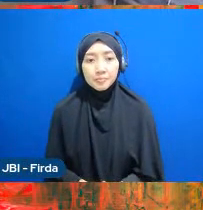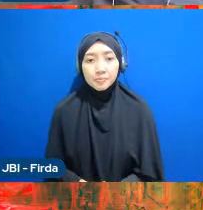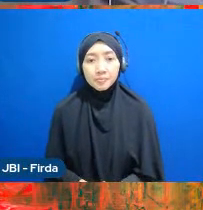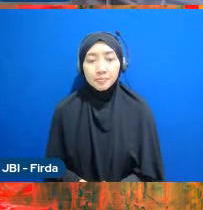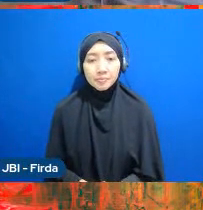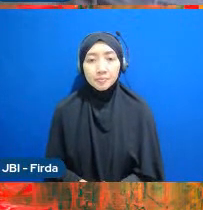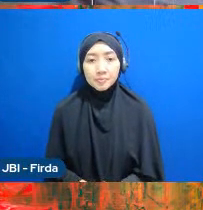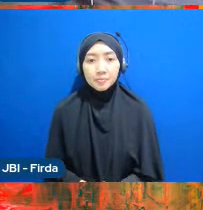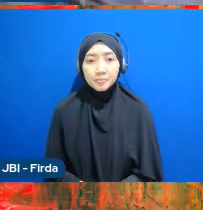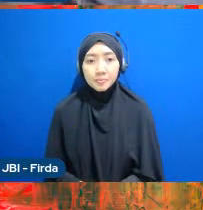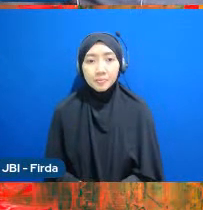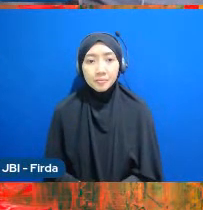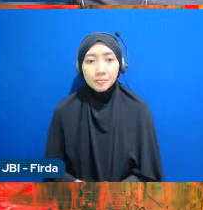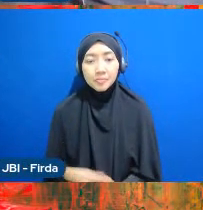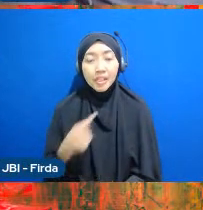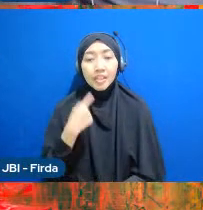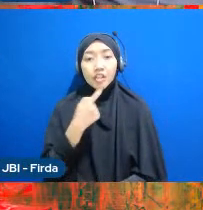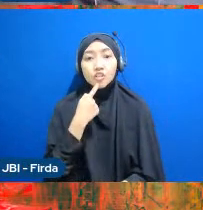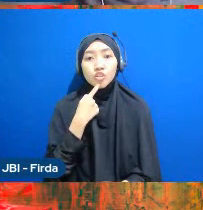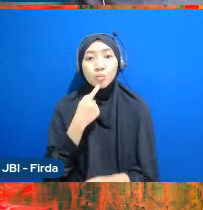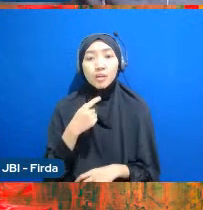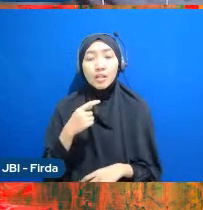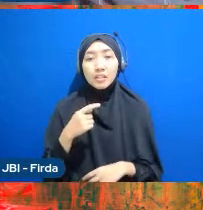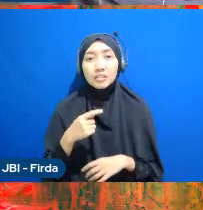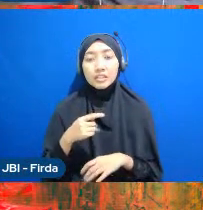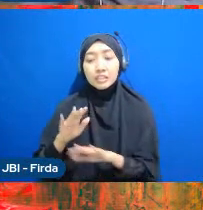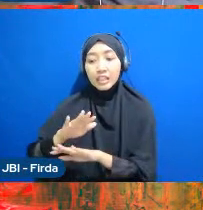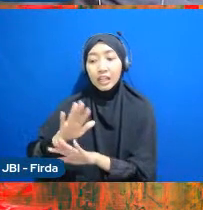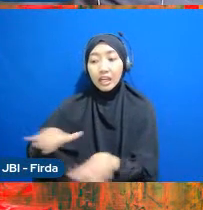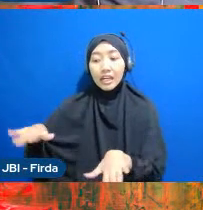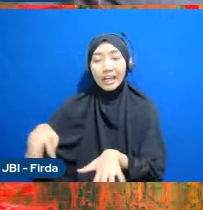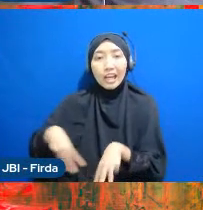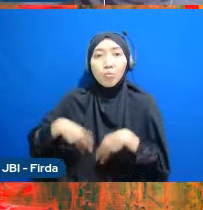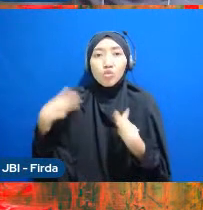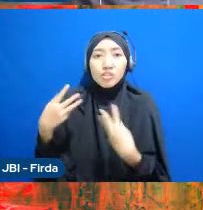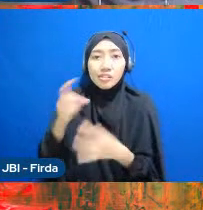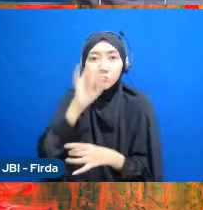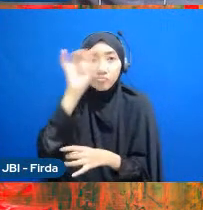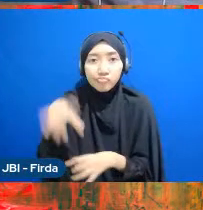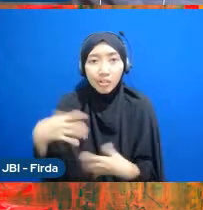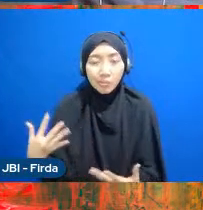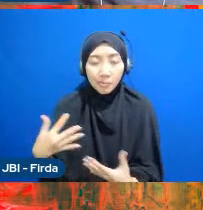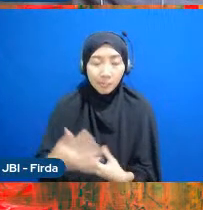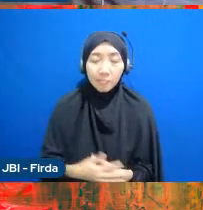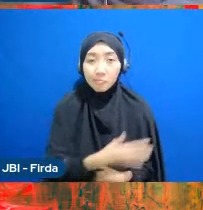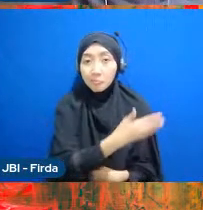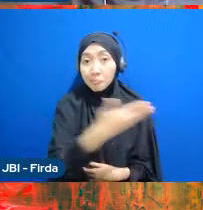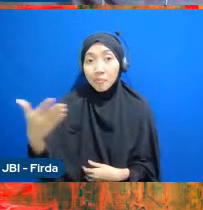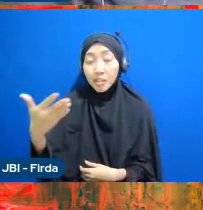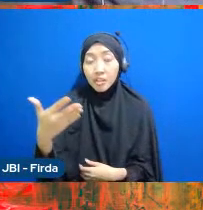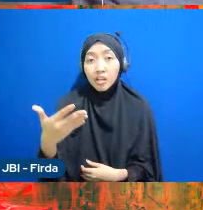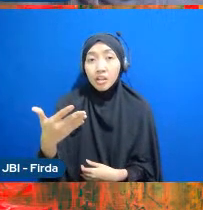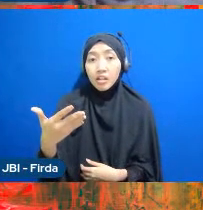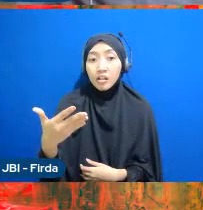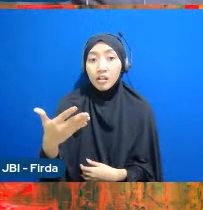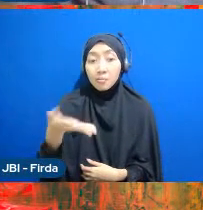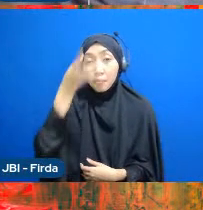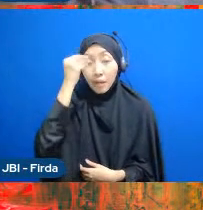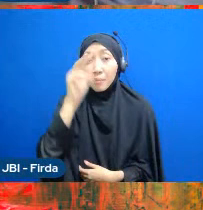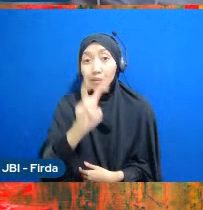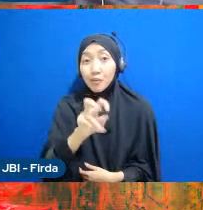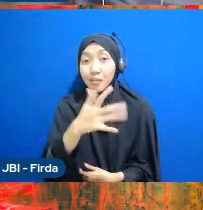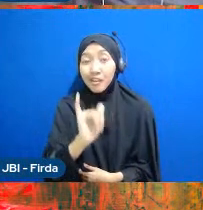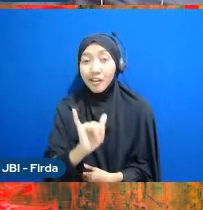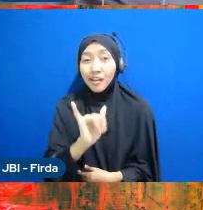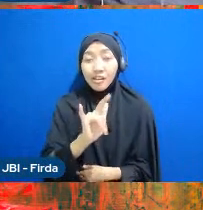Oke. Nah, kita coba mengenal jenis-jenis emosi pada anak. Tentunya sahabat-sahabat sudah pada paham ya